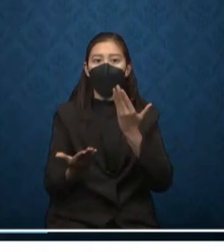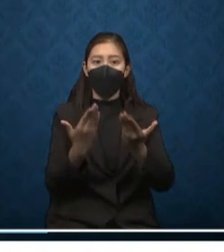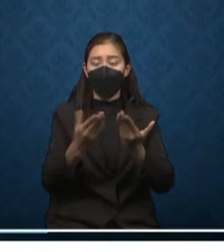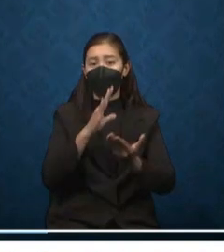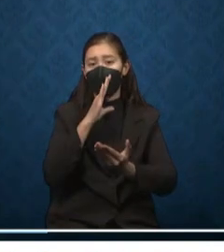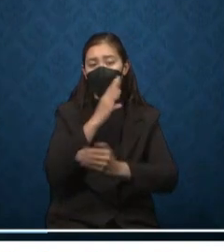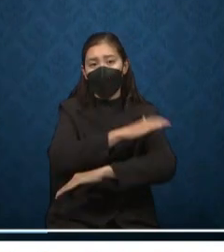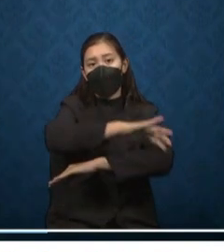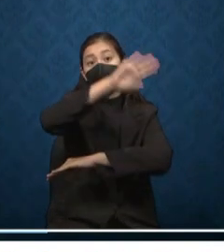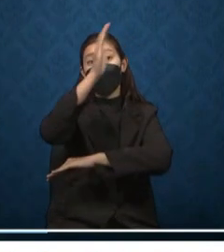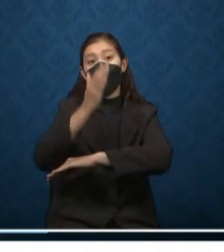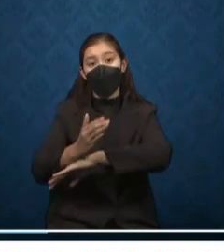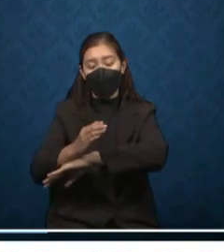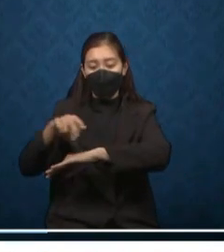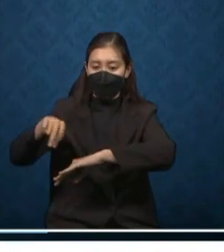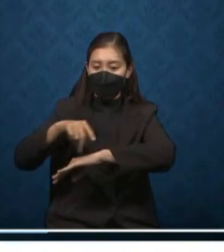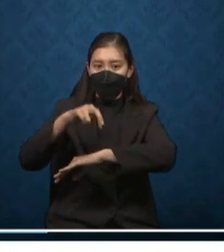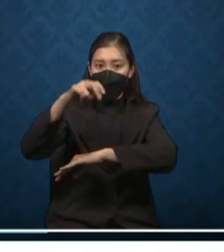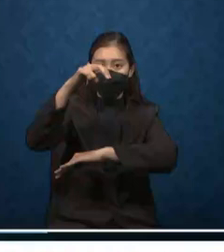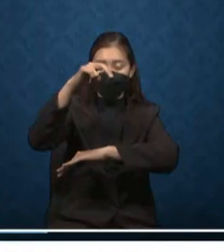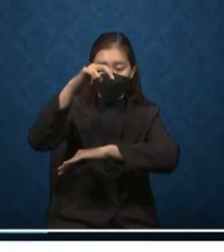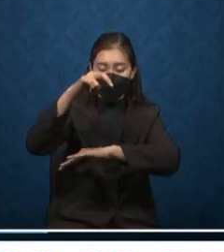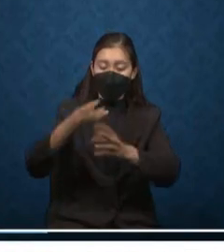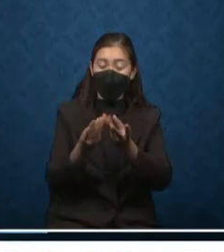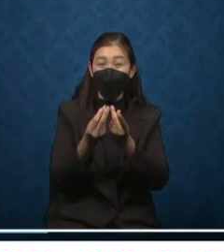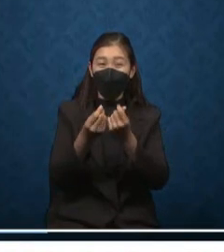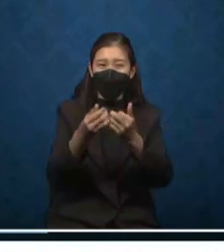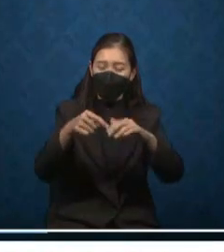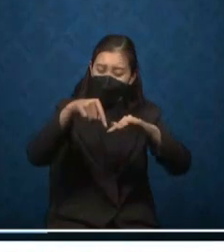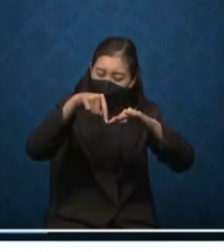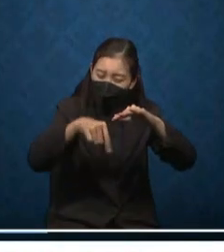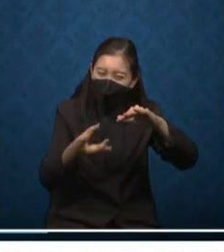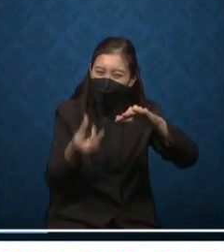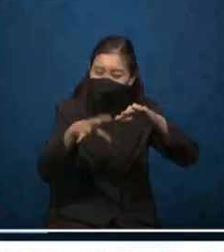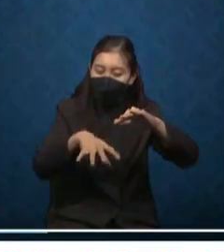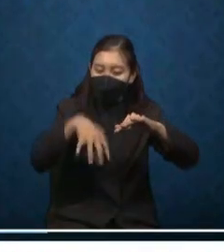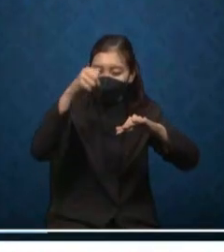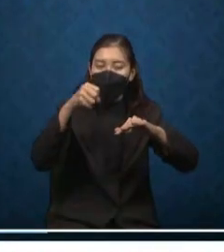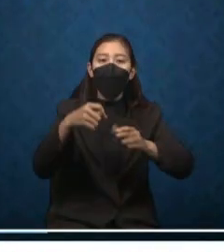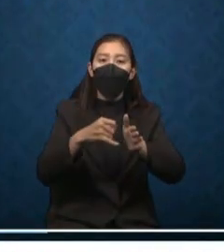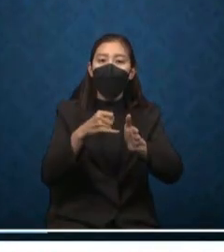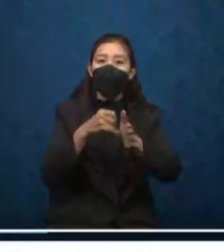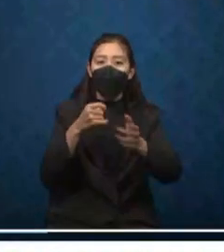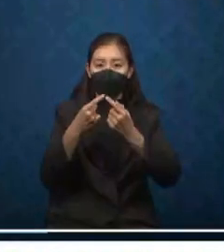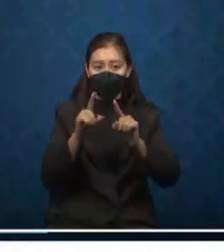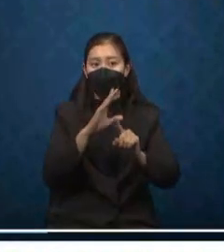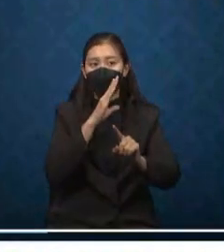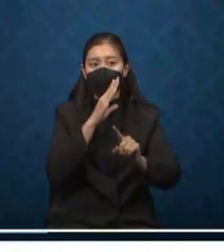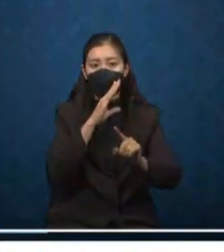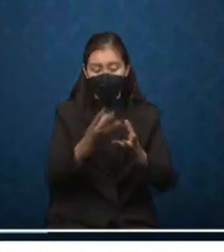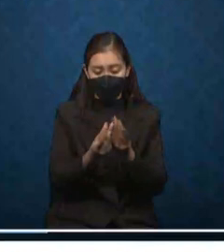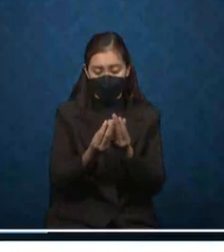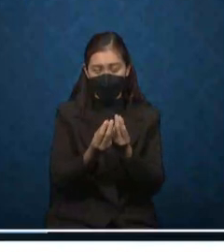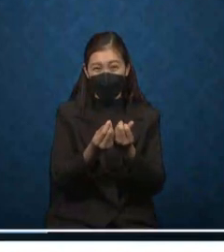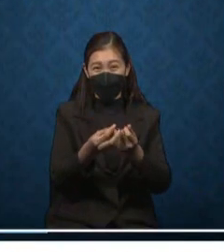ย่างมากก็จมลงไปในดินอย่างมากก็ไม่เกินฟุตหนึ่งครับแต่ถ้าไปที่ป่าชายเลนแม้กระทั่งล้วงลงไปเมตรหนึ่งก็ยังเจอเพ